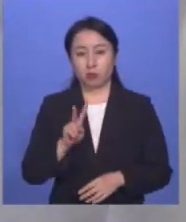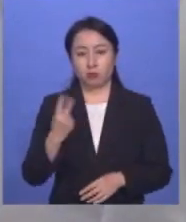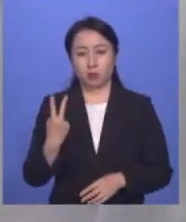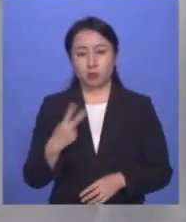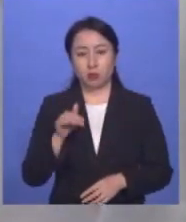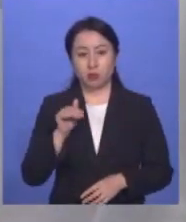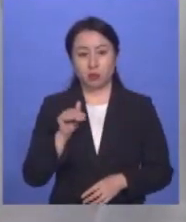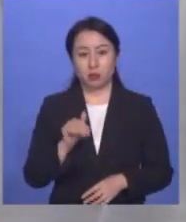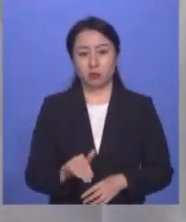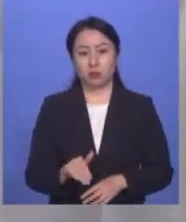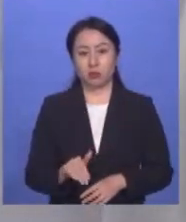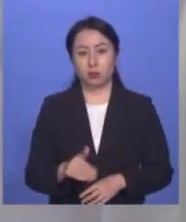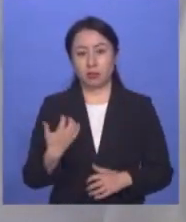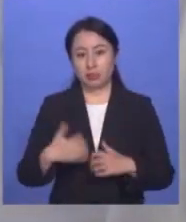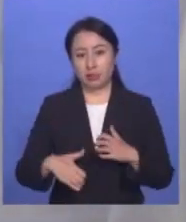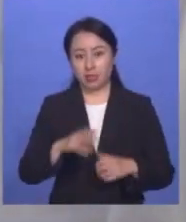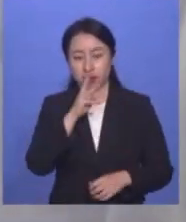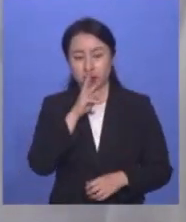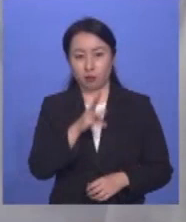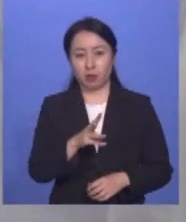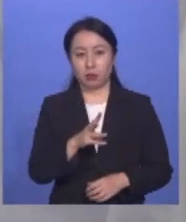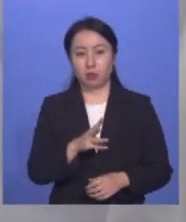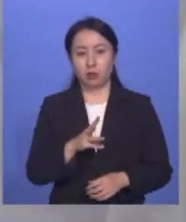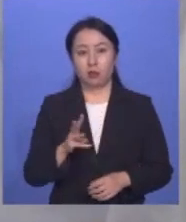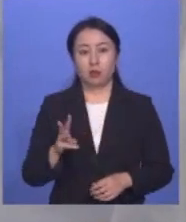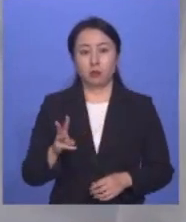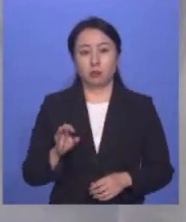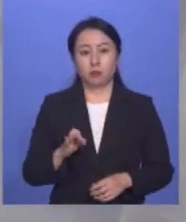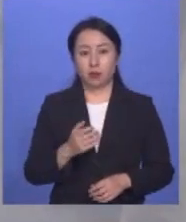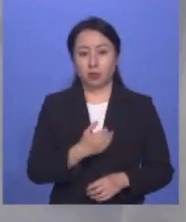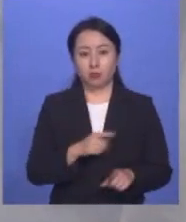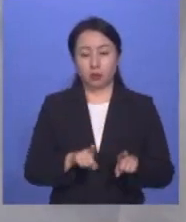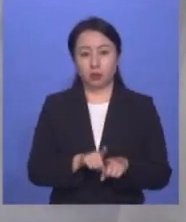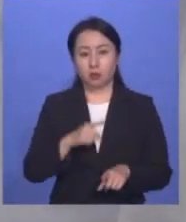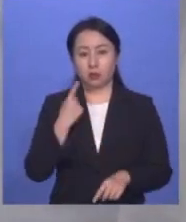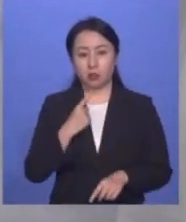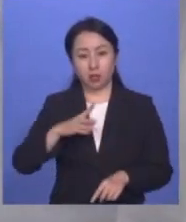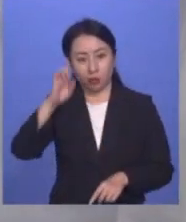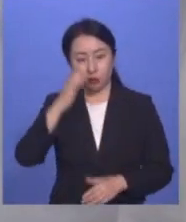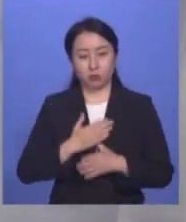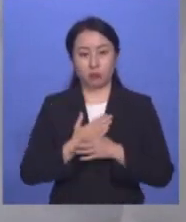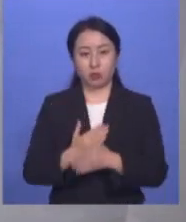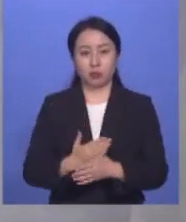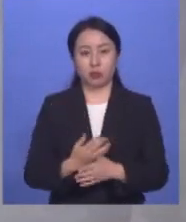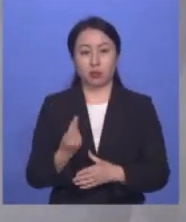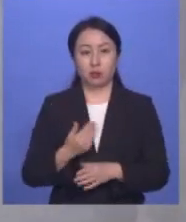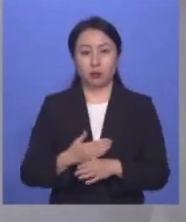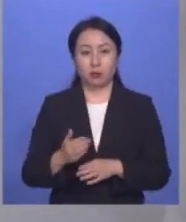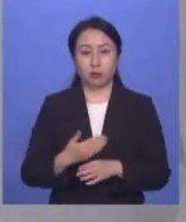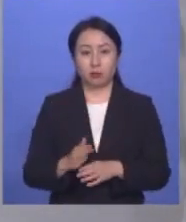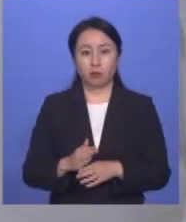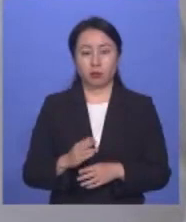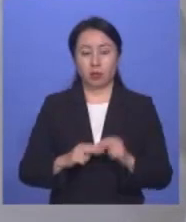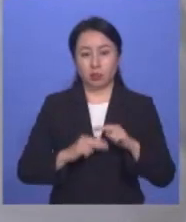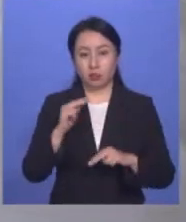тысяч средняя зарплата. И хотелось бы тоже подчеркнуть, господдержка – это те субсидии, которые мы получили на стройку,